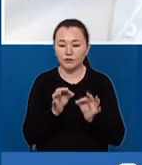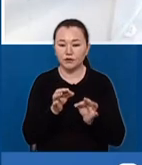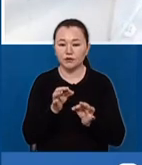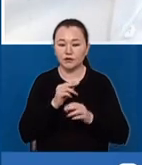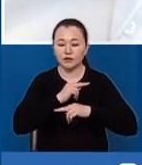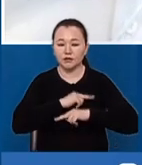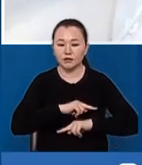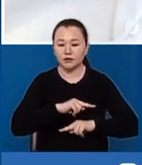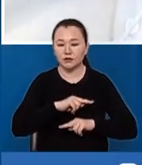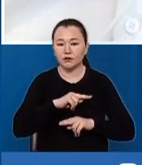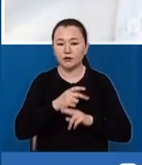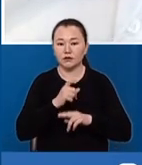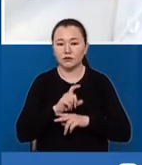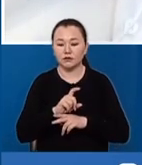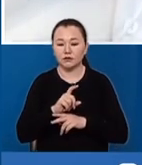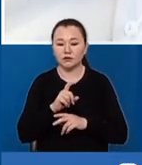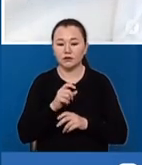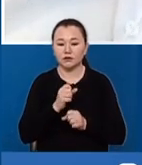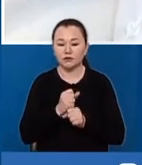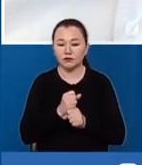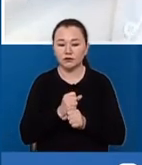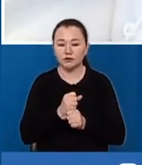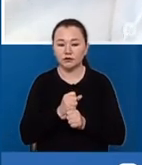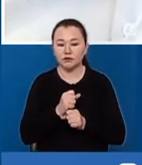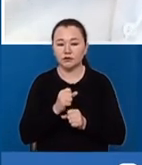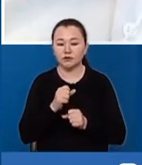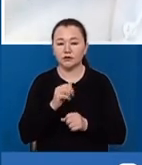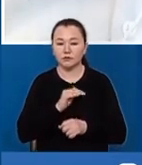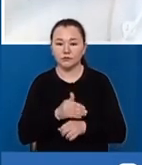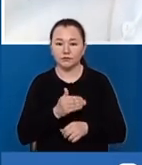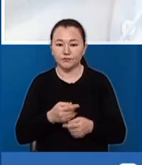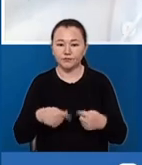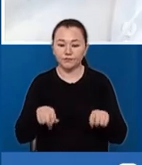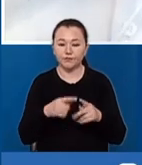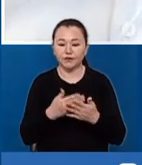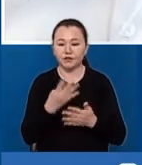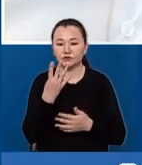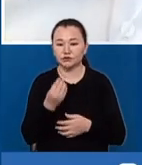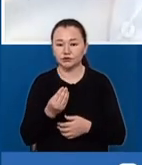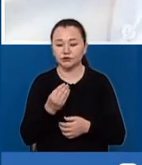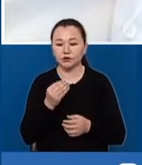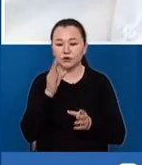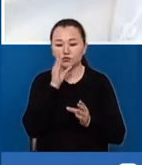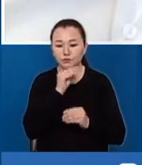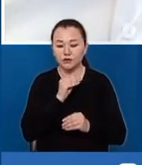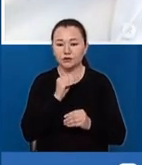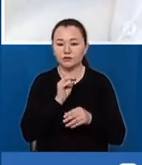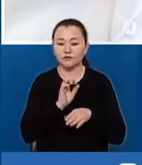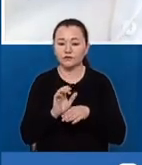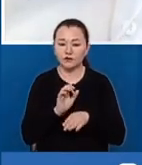еңбек өнімділік, соны жасап алған кәсіпорындар мысалы 4 күнде үлгеріп шығарып